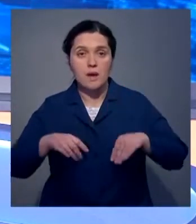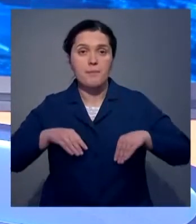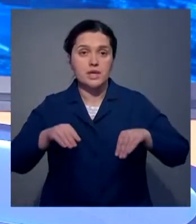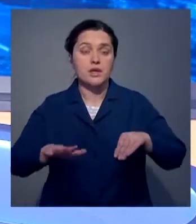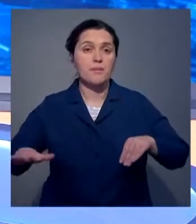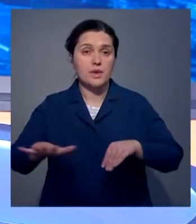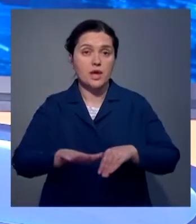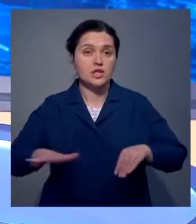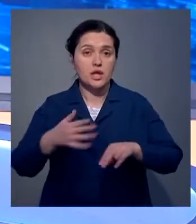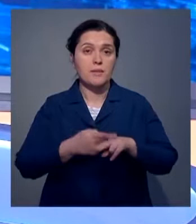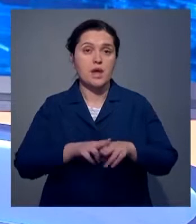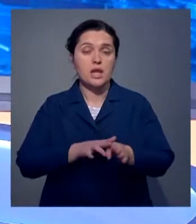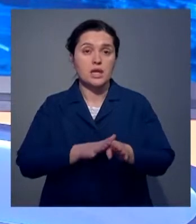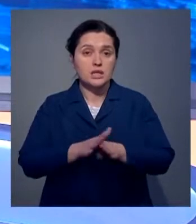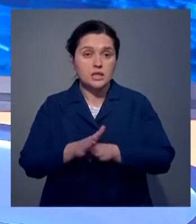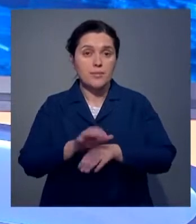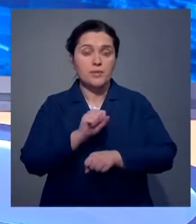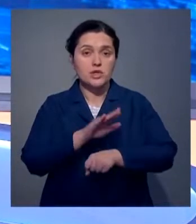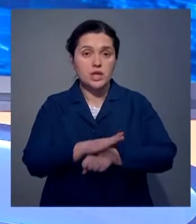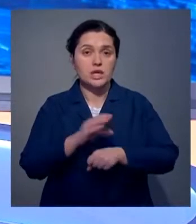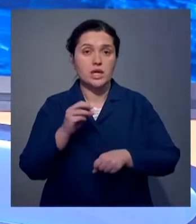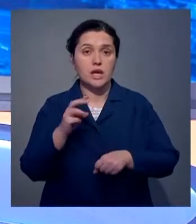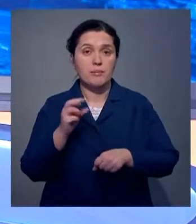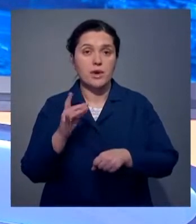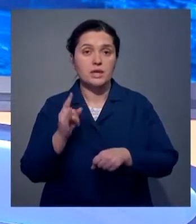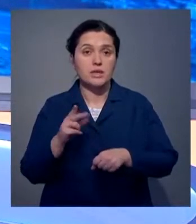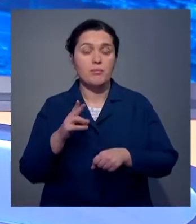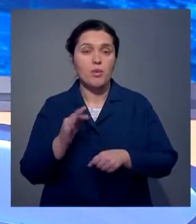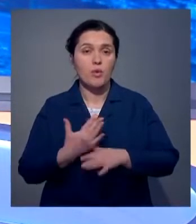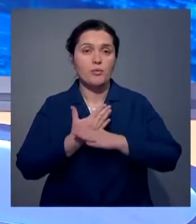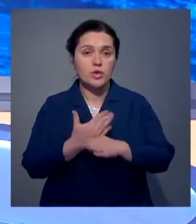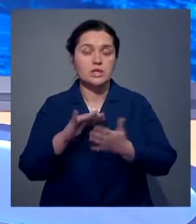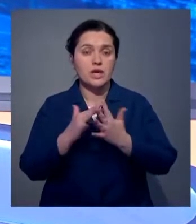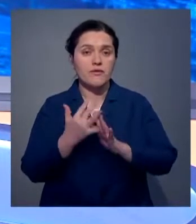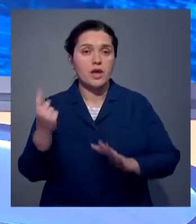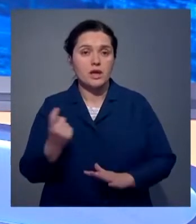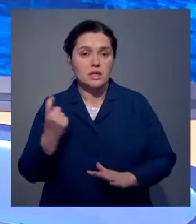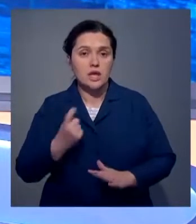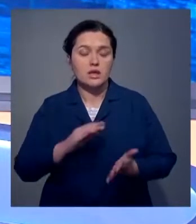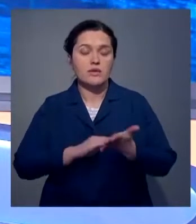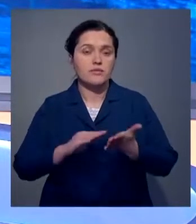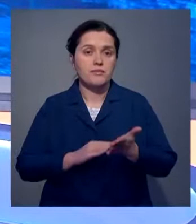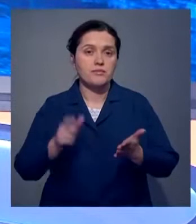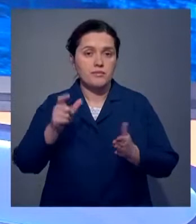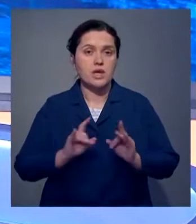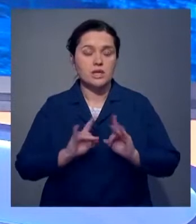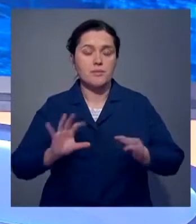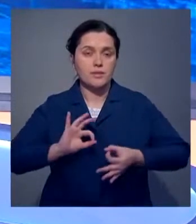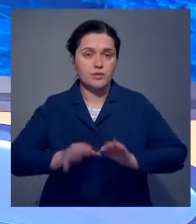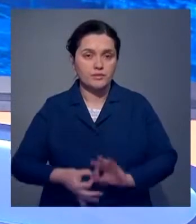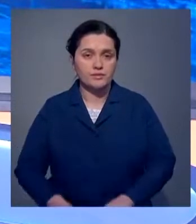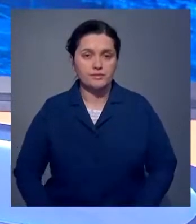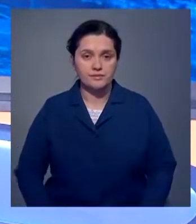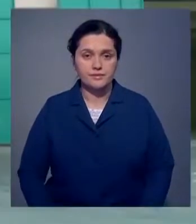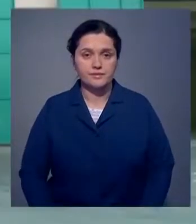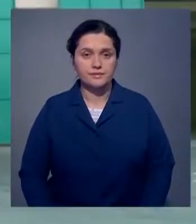площадей. Это стало возможным благодаря реализации конкретных поручений Елбасы по поддержке сельского хозяйства. Алибек Байшуленов расскажет подробнее.